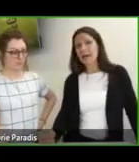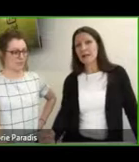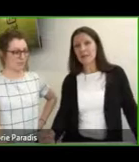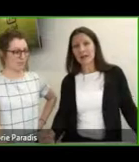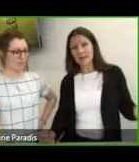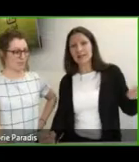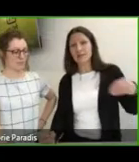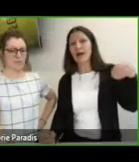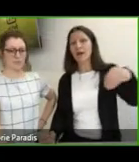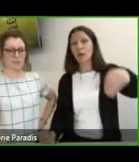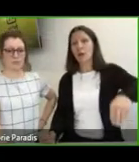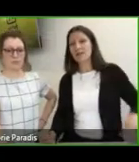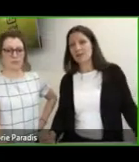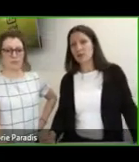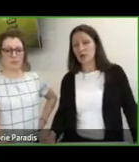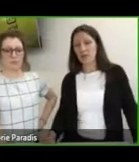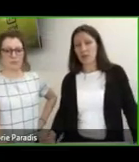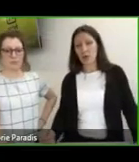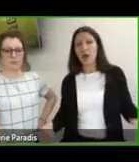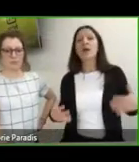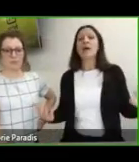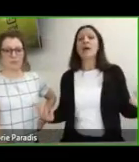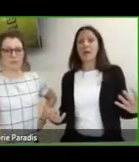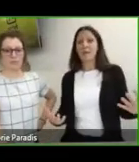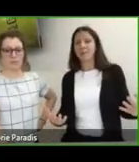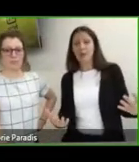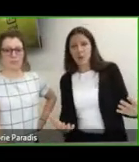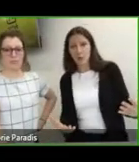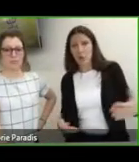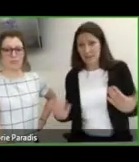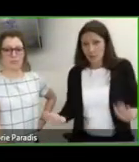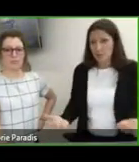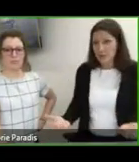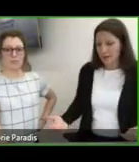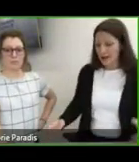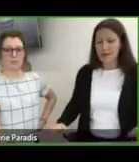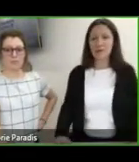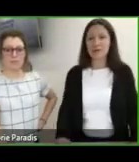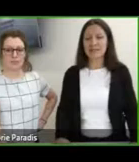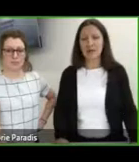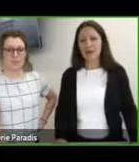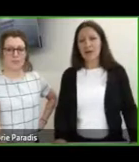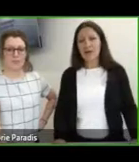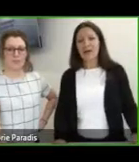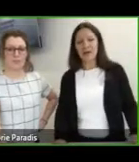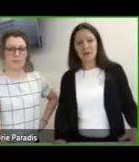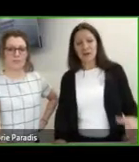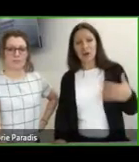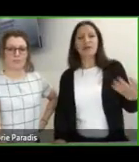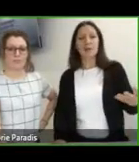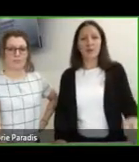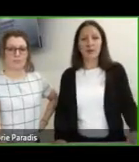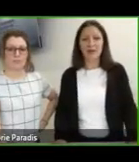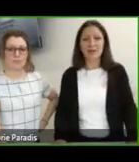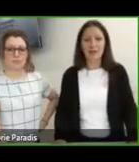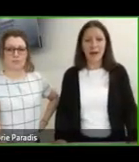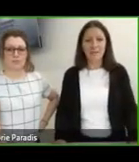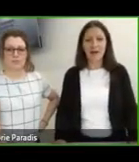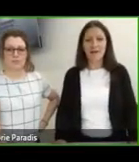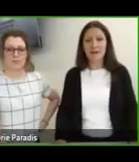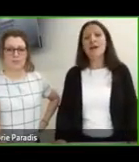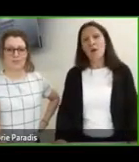médias, là, puis des différents trucs qu'on va essayer de se donner pour que nos réseaux, finalement, puissent se donner ce pouvoir d'action